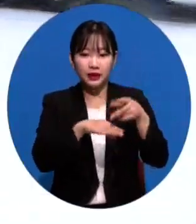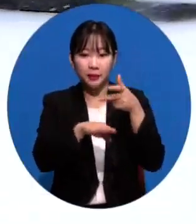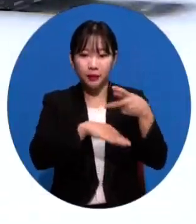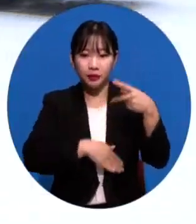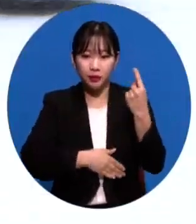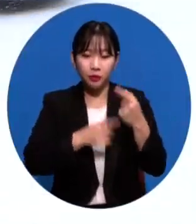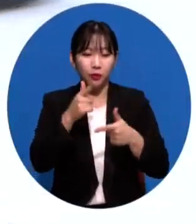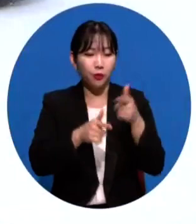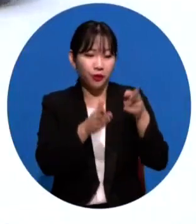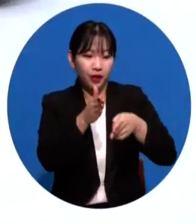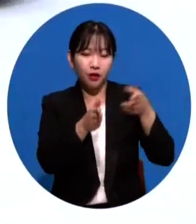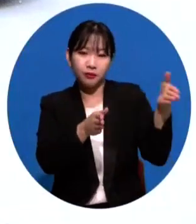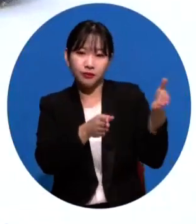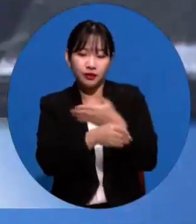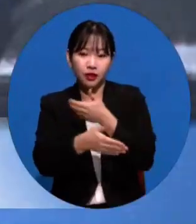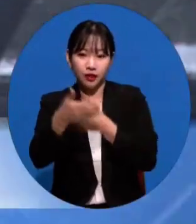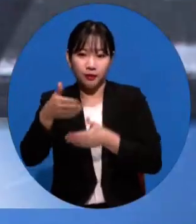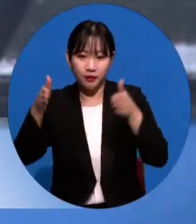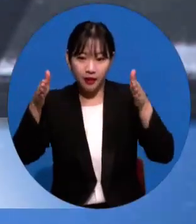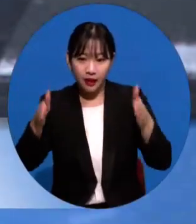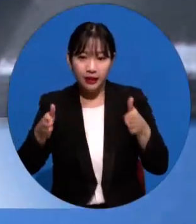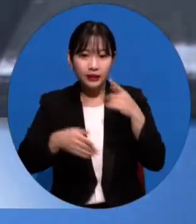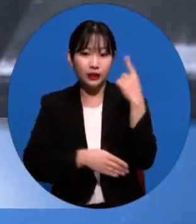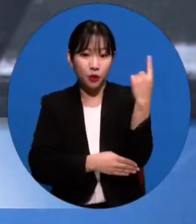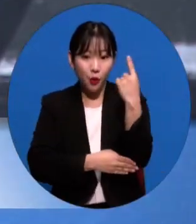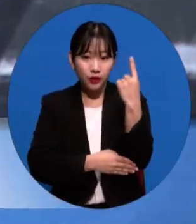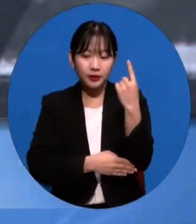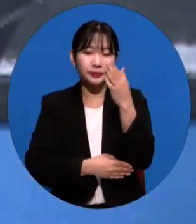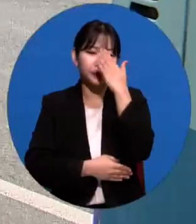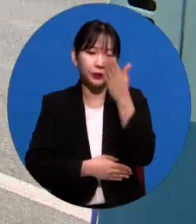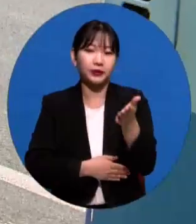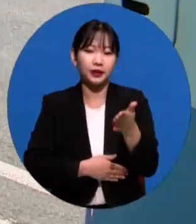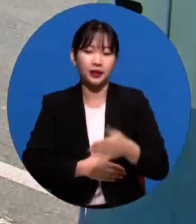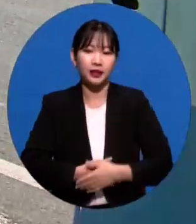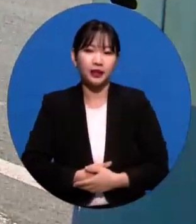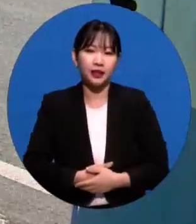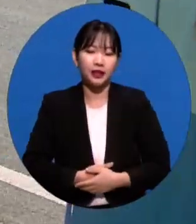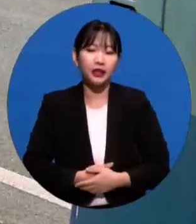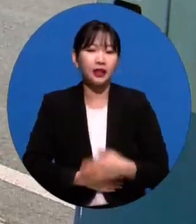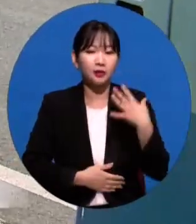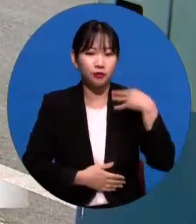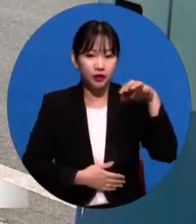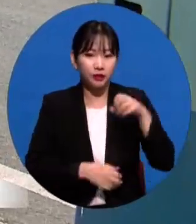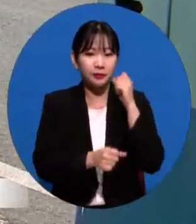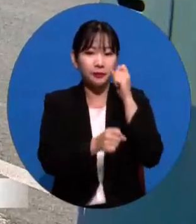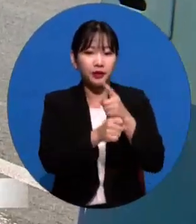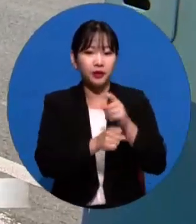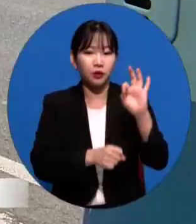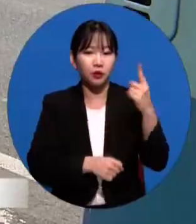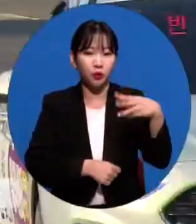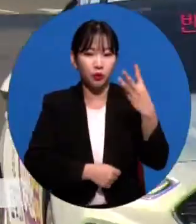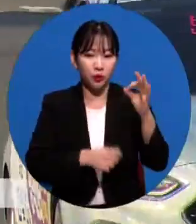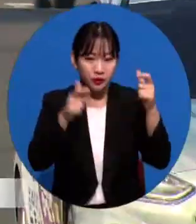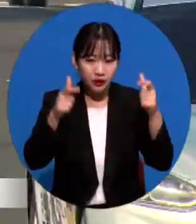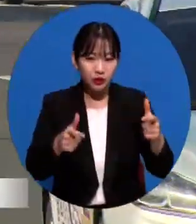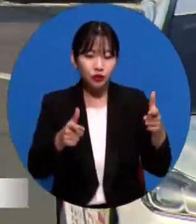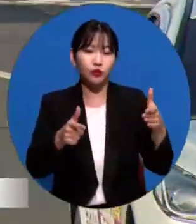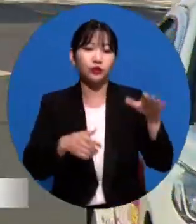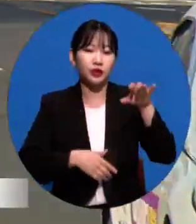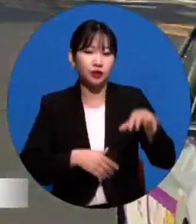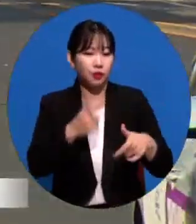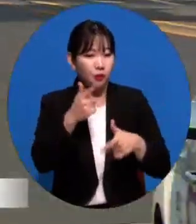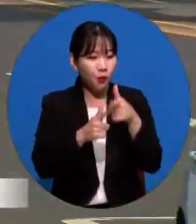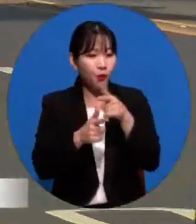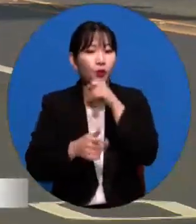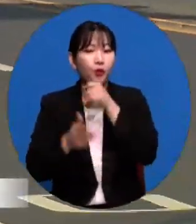버스도 목포역에서 버스터미널까지 요금은 무료입니다. 무안군은 이미 오룡지구에서 목포 원도심을